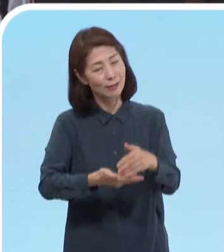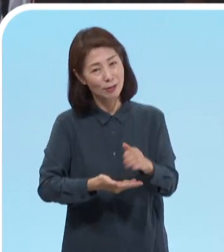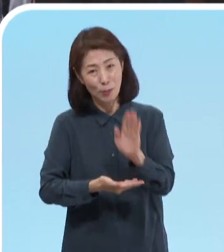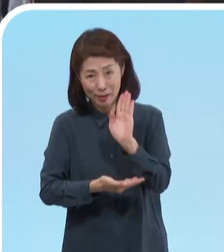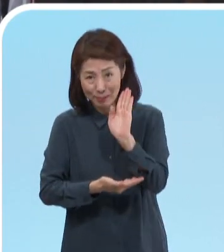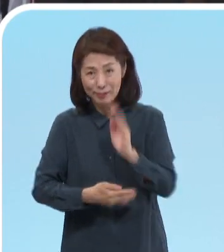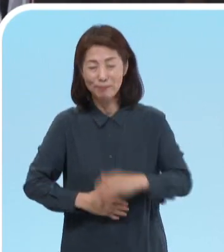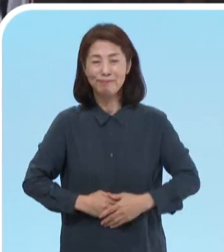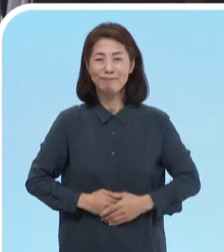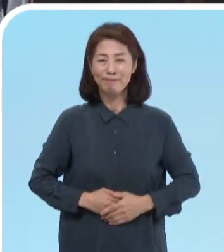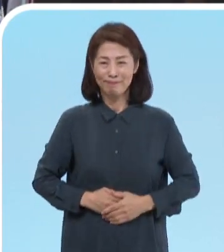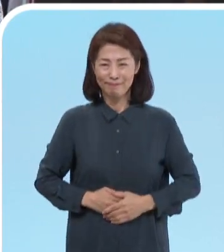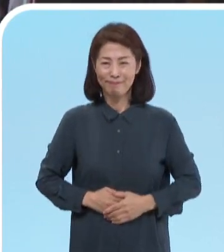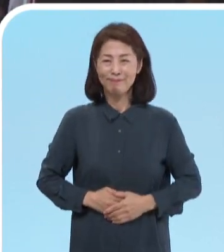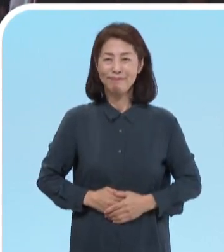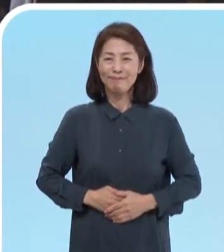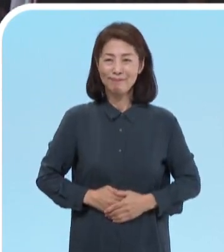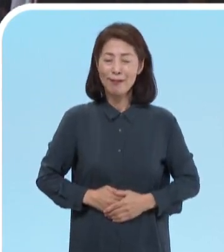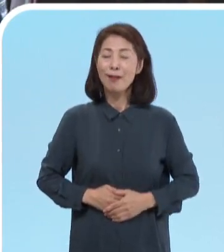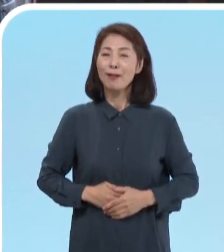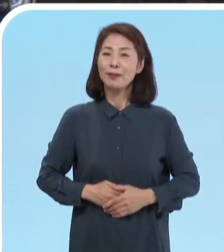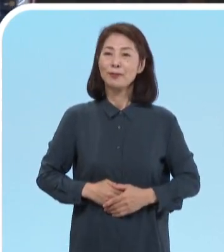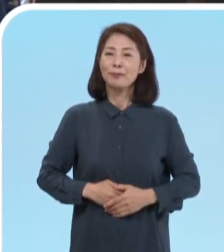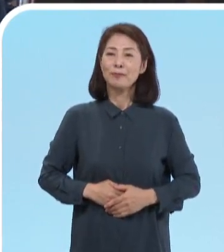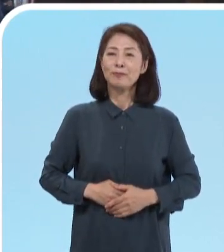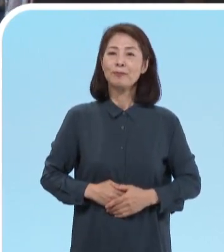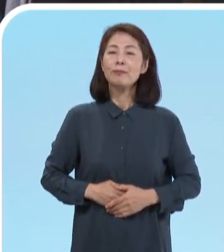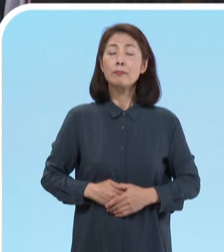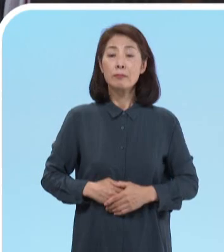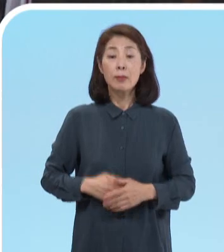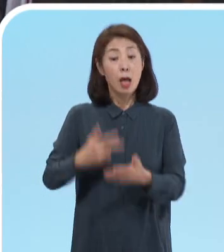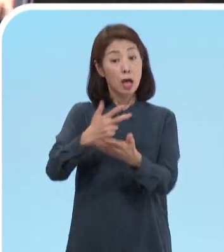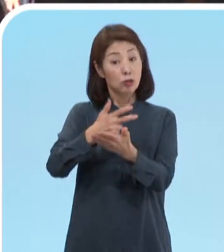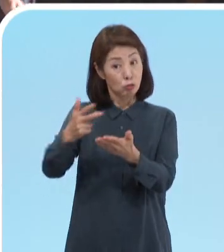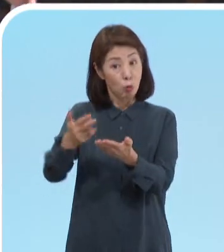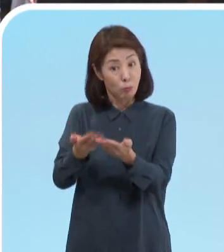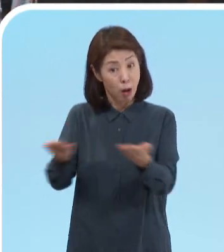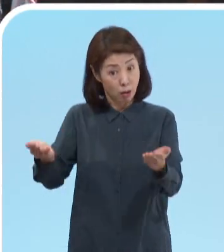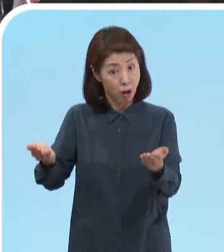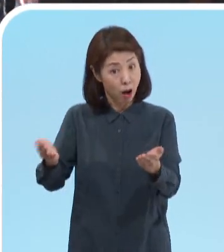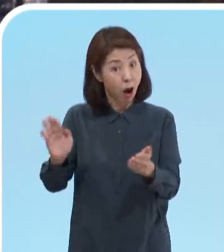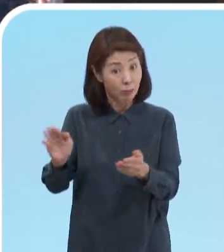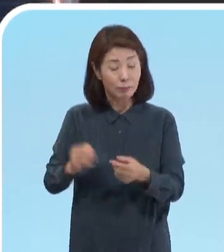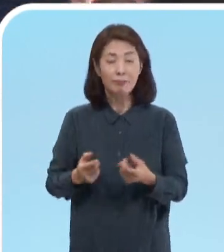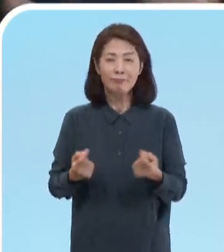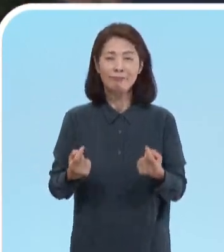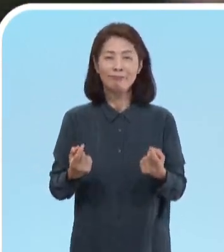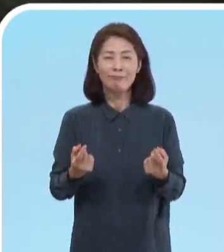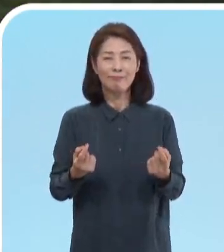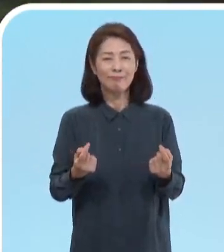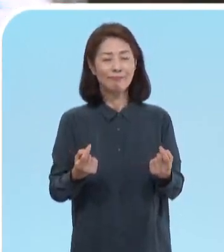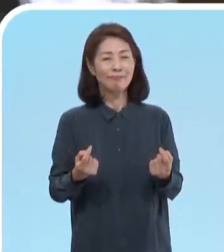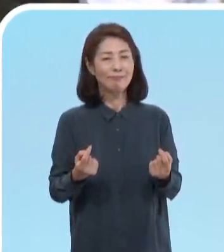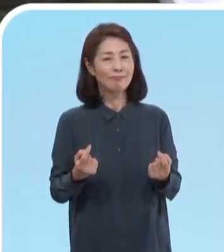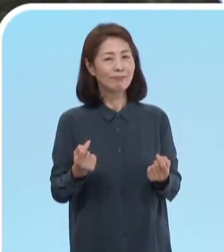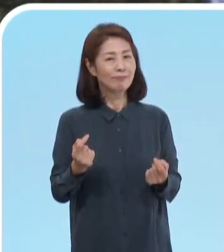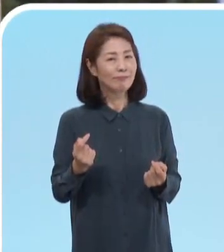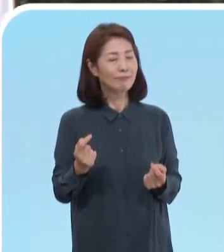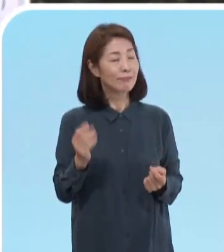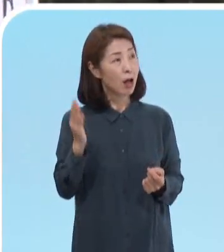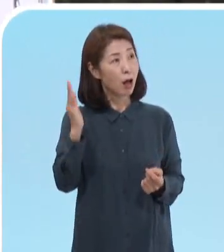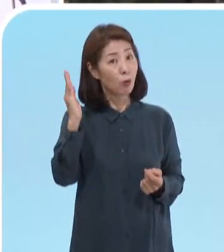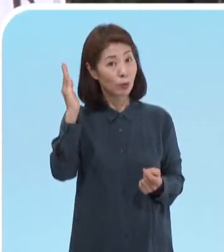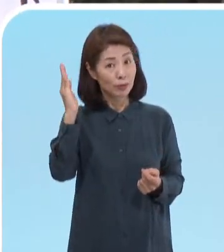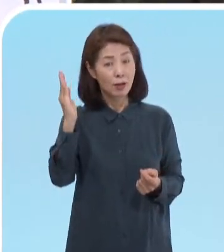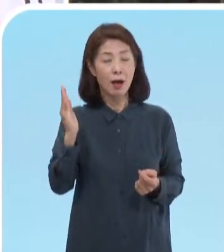。 すごく楽しい場所なんですけど、なんかあの資料館みたいなのもありましたね。 そうなんです、こちらの方に